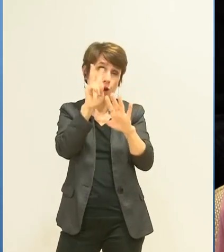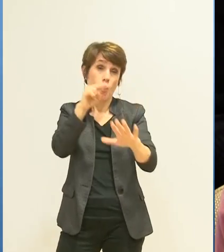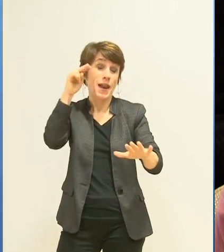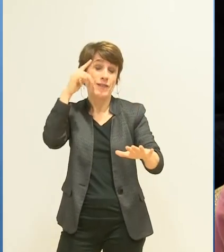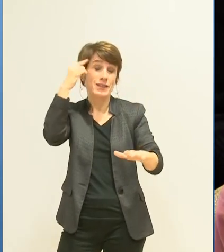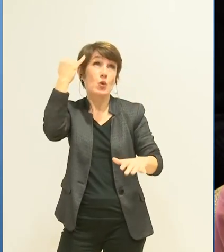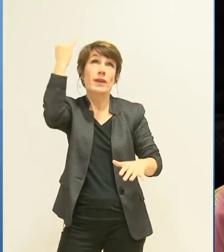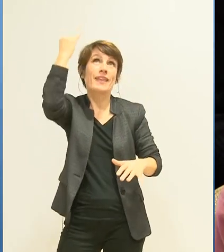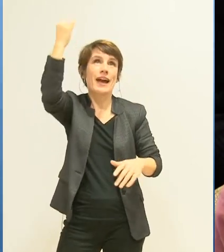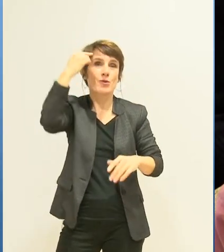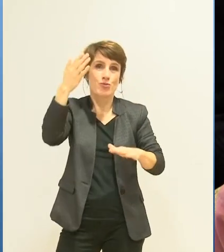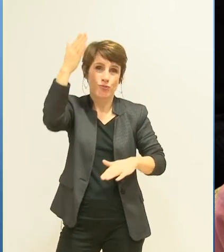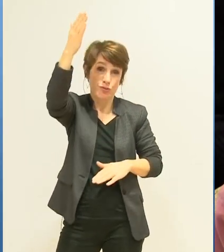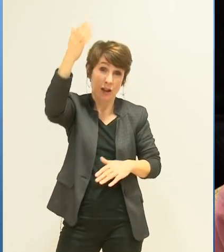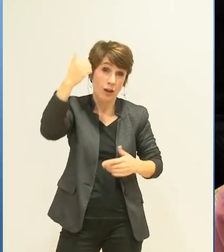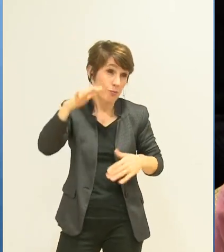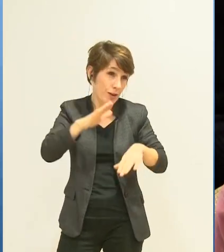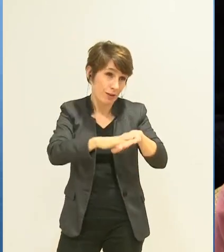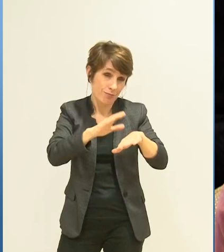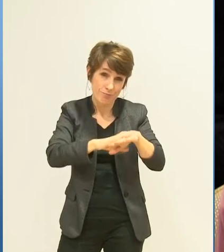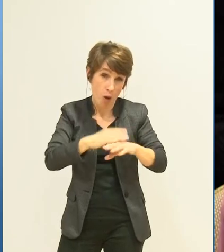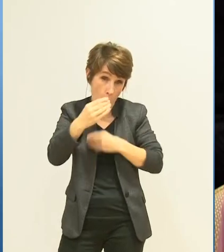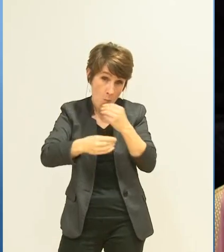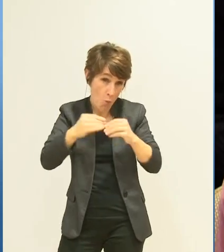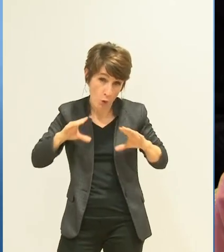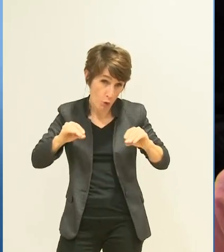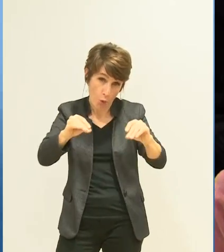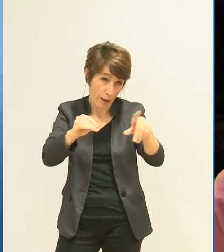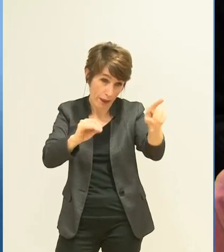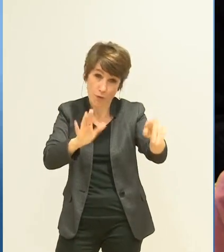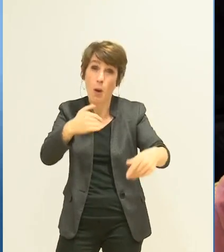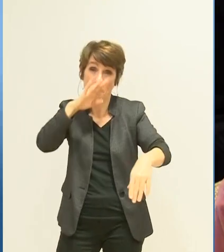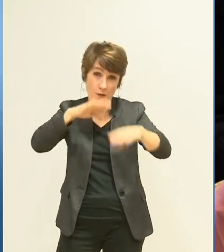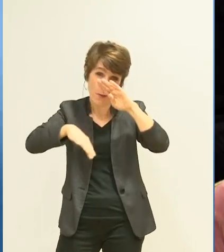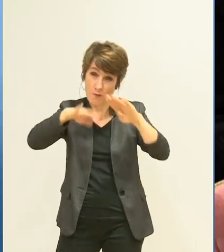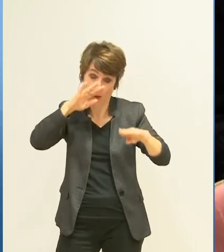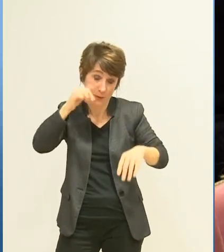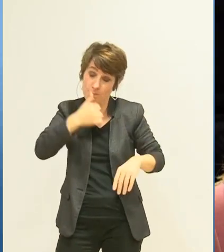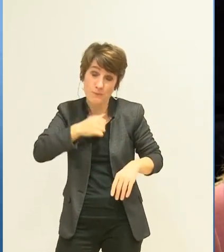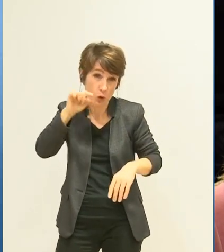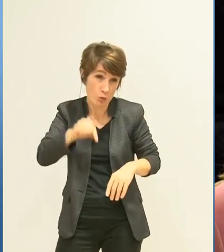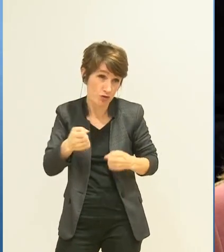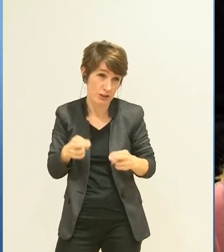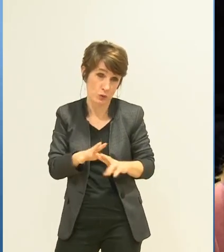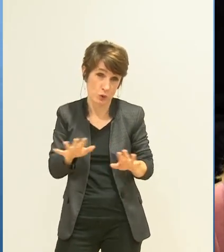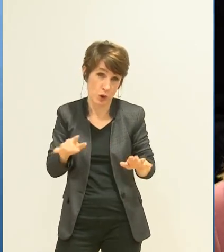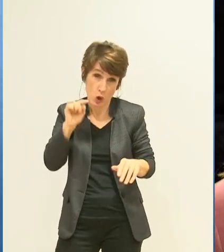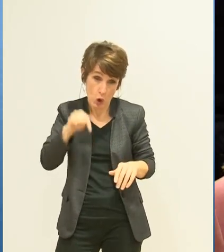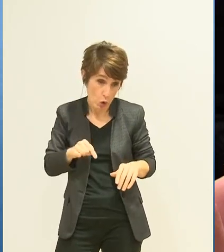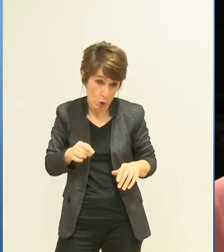il ya des réalités auxquelles vous n'échapperez pas et vous serez le moment venu obligé de changer sensiblement vos orientations politiques